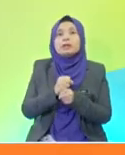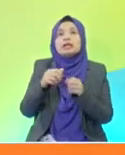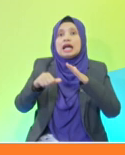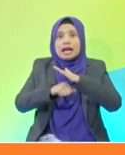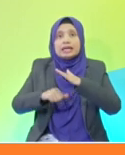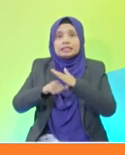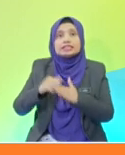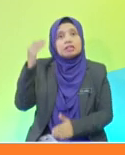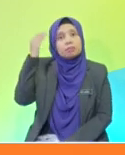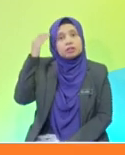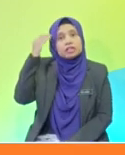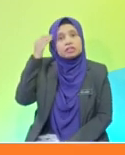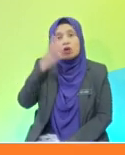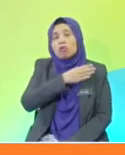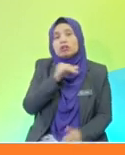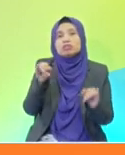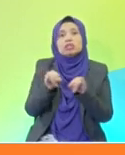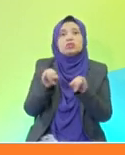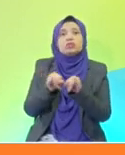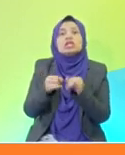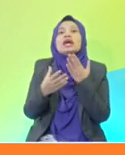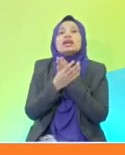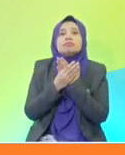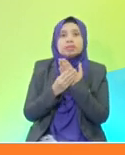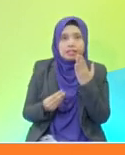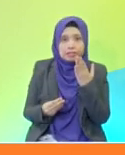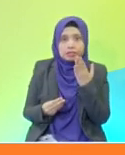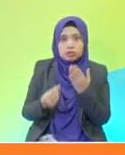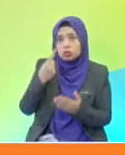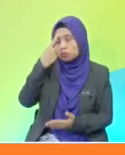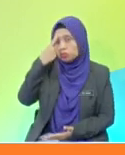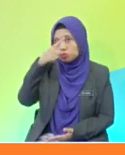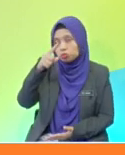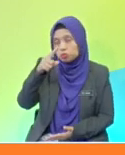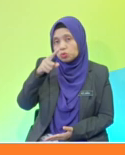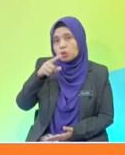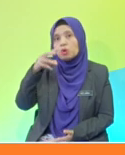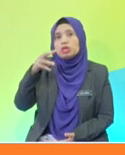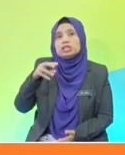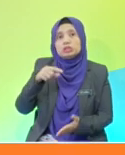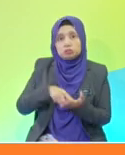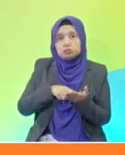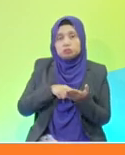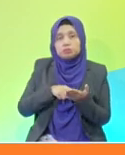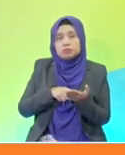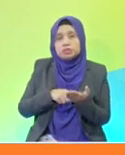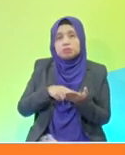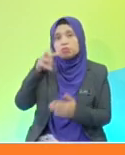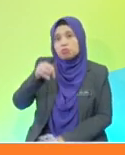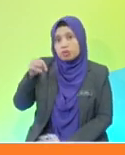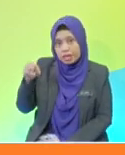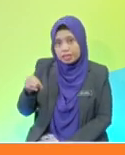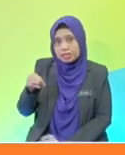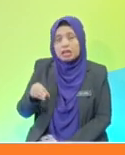pengetahuan dan juga kemahiran untuk menguasai calon ini Oke Calung ataupun